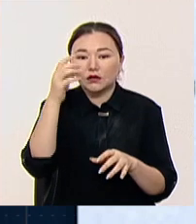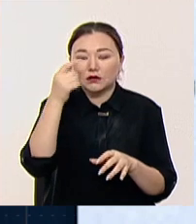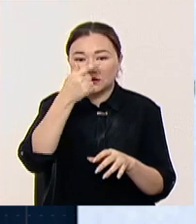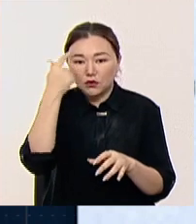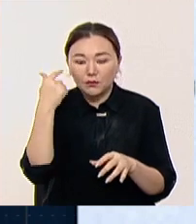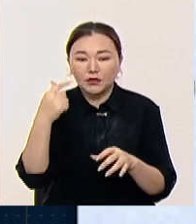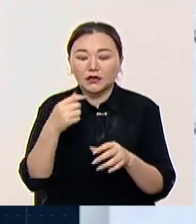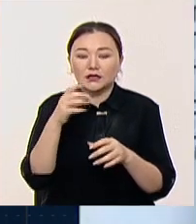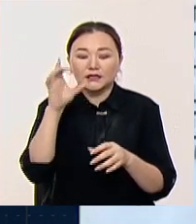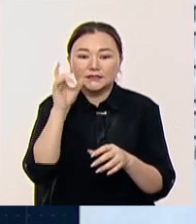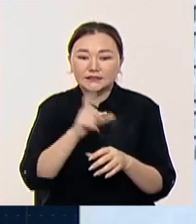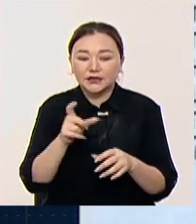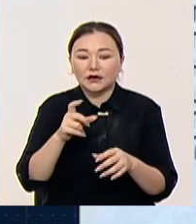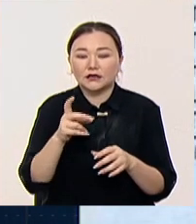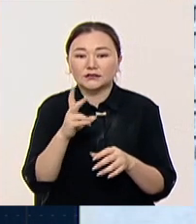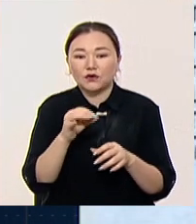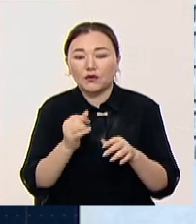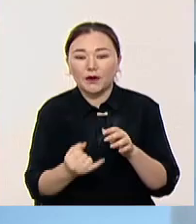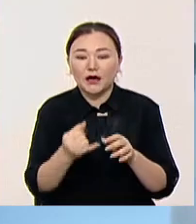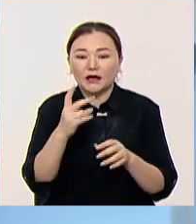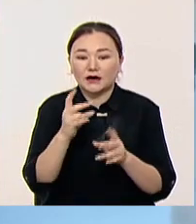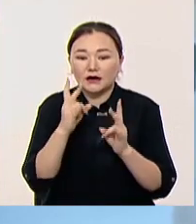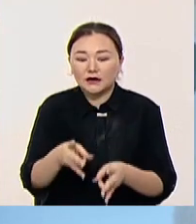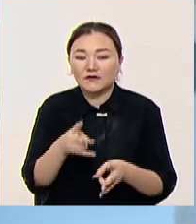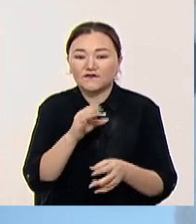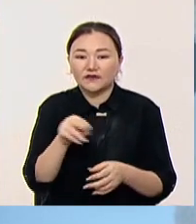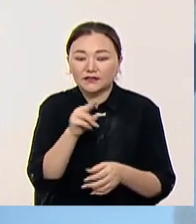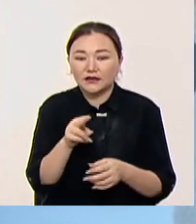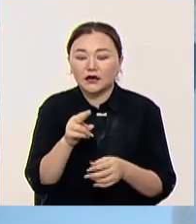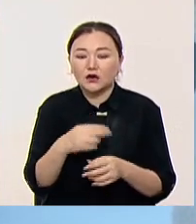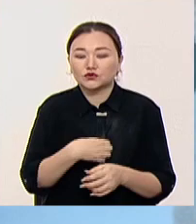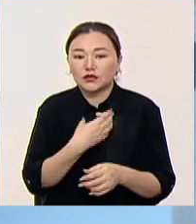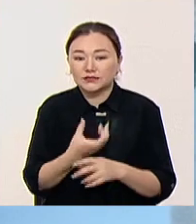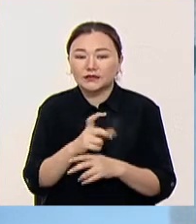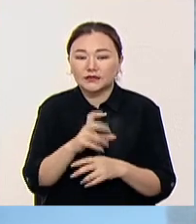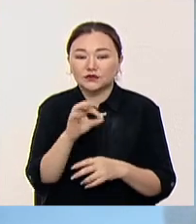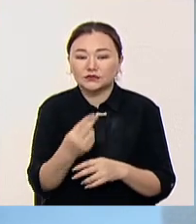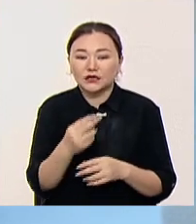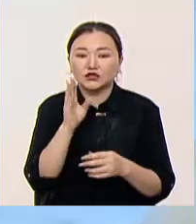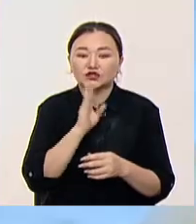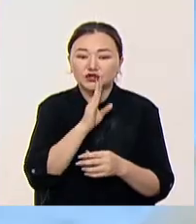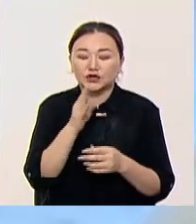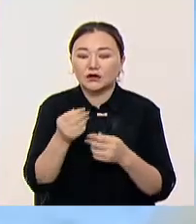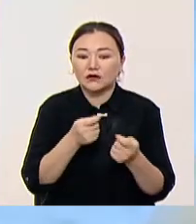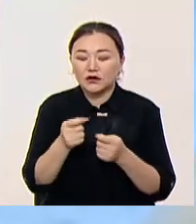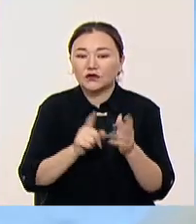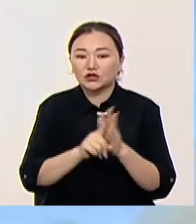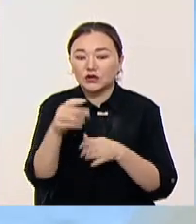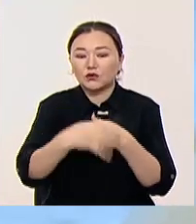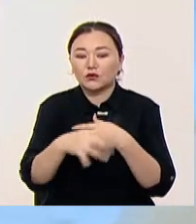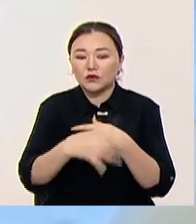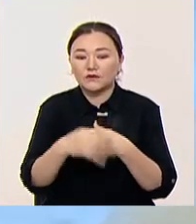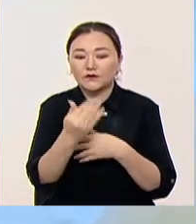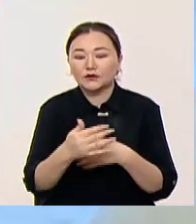области, ушибленную рану правой стопы криминального вида. Сейчас, по словам женщины, в социальных сетях со стороны руководства началась травля в ее